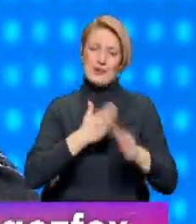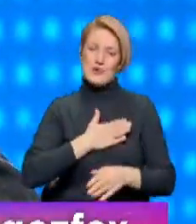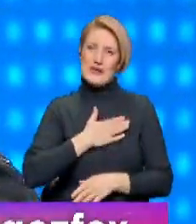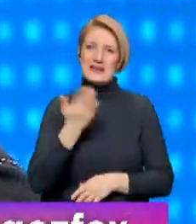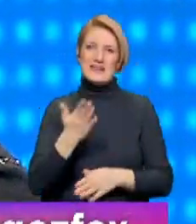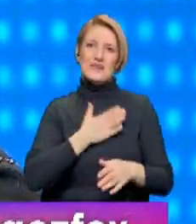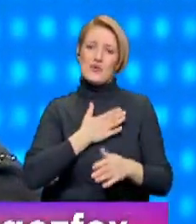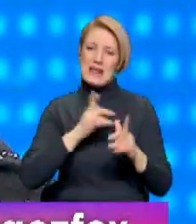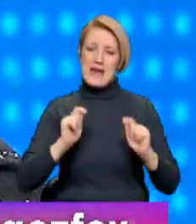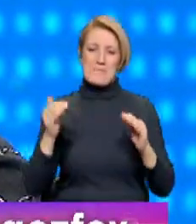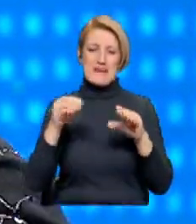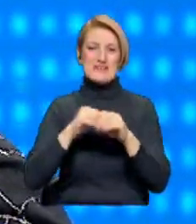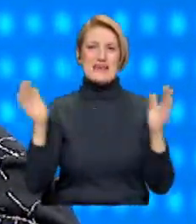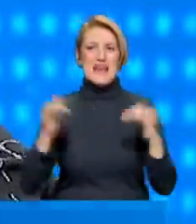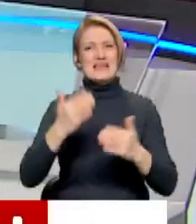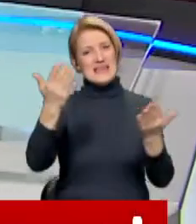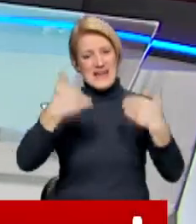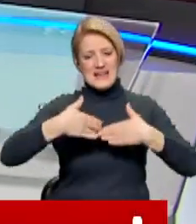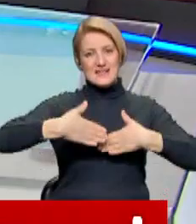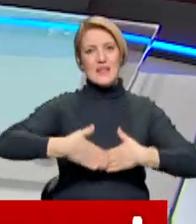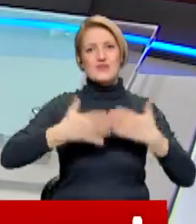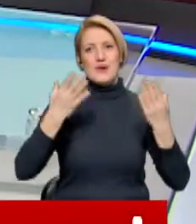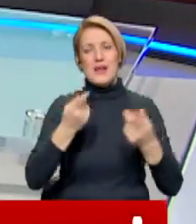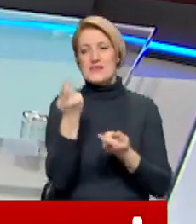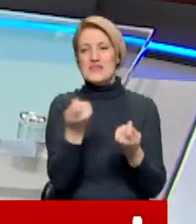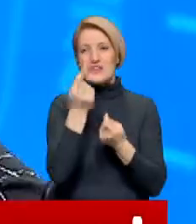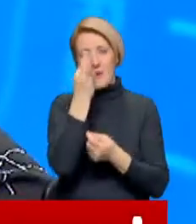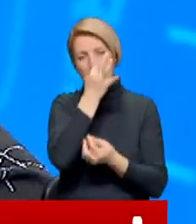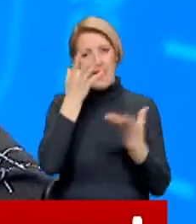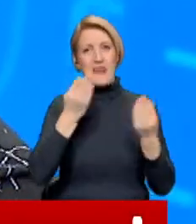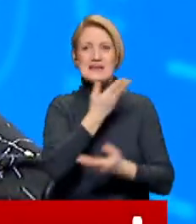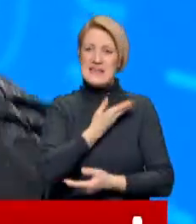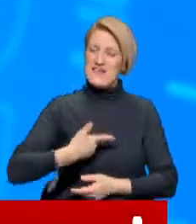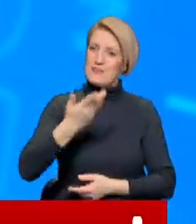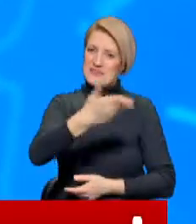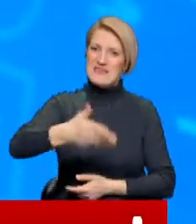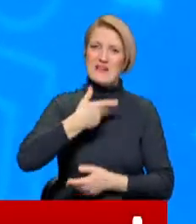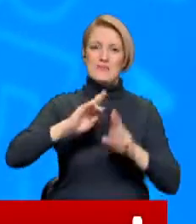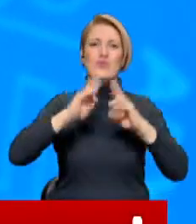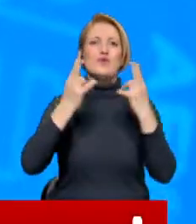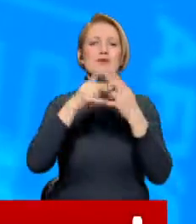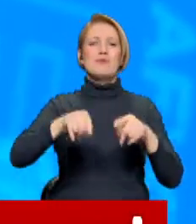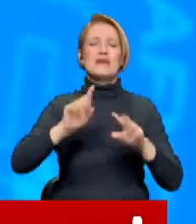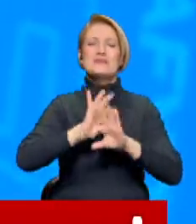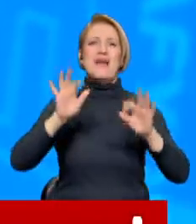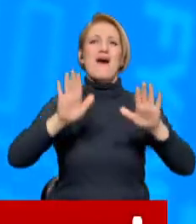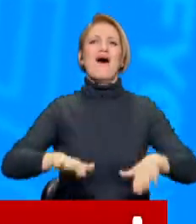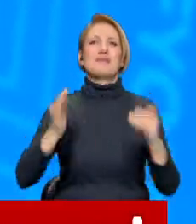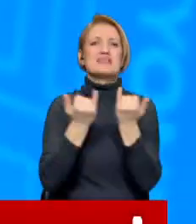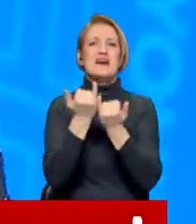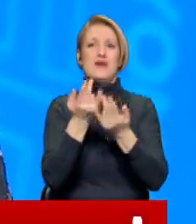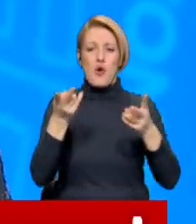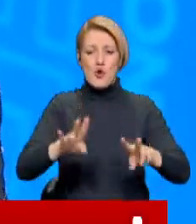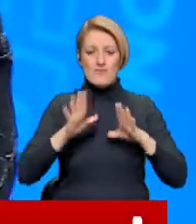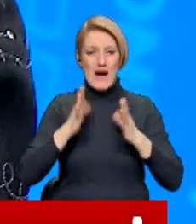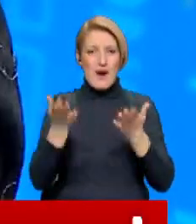gönüllerdir. Gönüller yatmaya geldim. Ya gelin tanış olalım. İşi kolay kılalım. Sevelim, sevilelim. Bu dünya kimseye kalmaz. Kalmaz kardeşim.